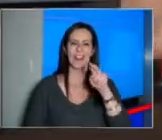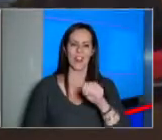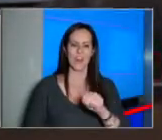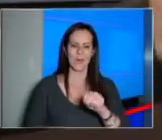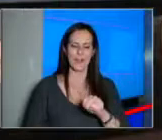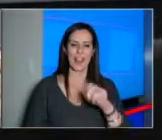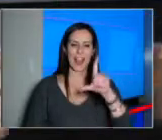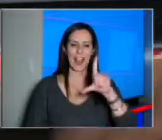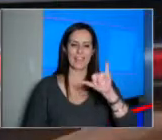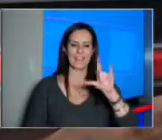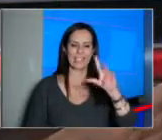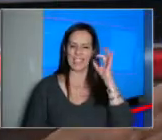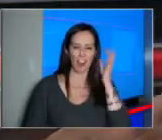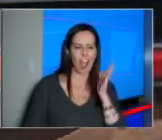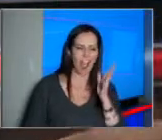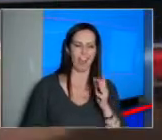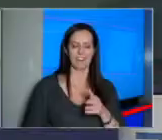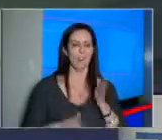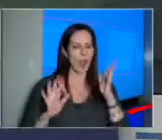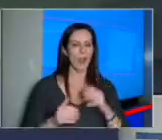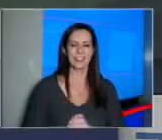לויצקי, ילדה רעה מאוד.